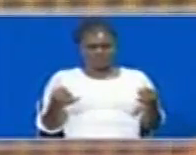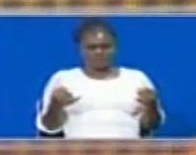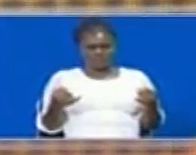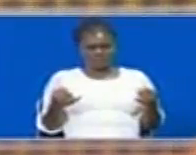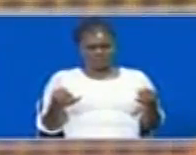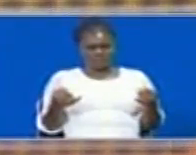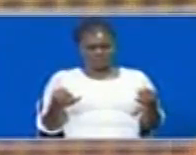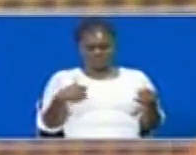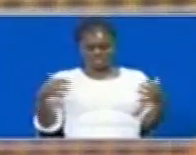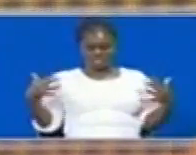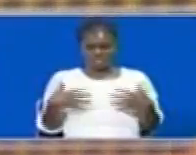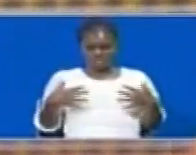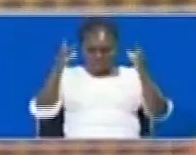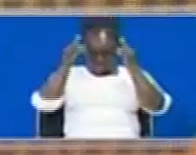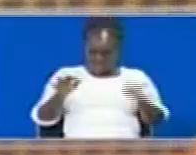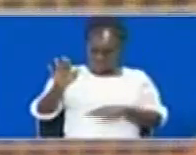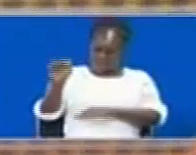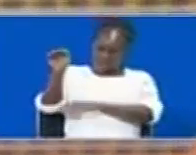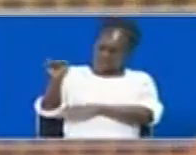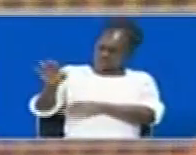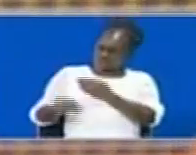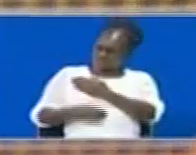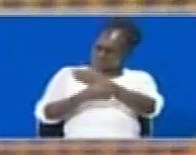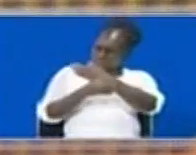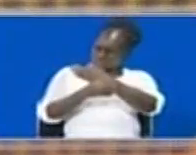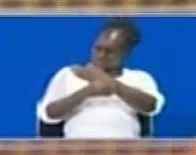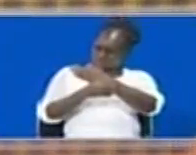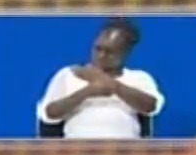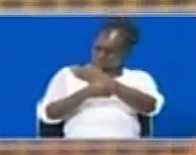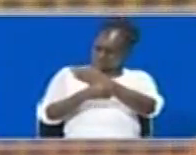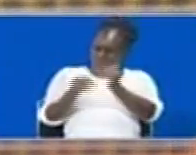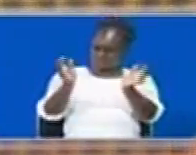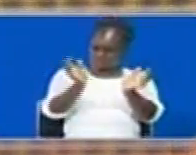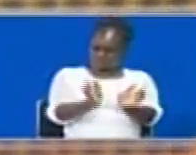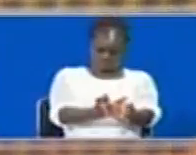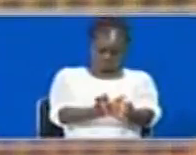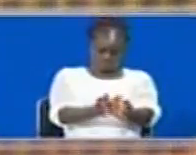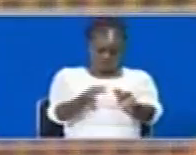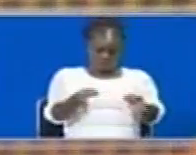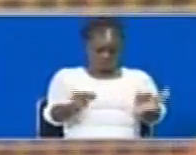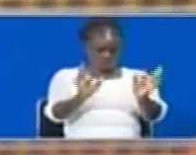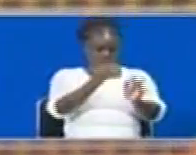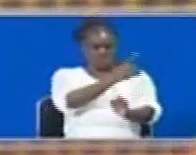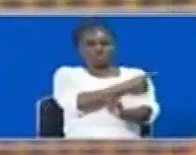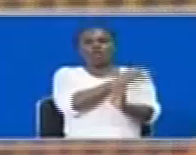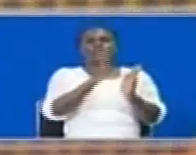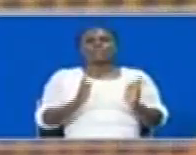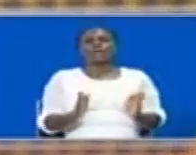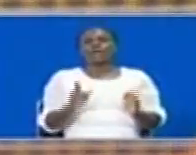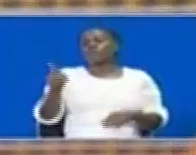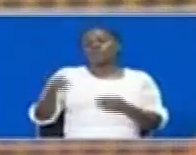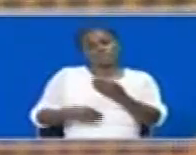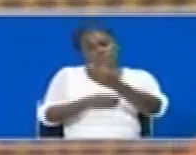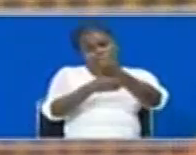usemi. Kwenye sehemu ya kauli yako tulikuwa tumekuuliza, je, unaunga mkono kufungwa kwa wakuu au viongozi wa madaktari? Je,